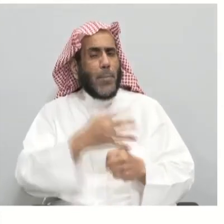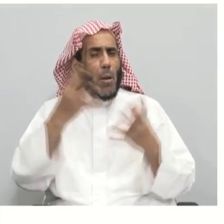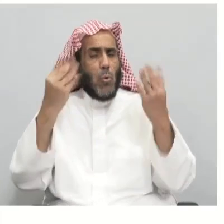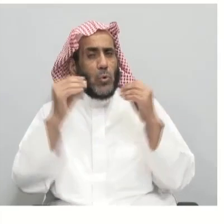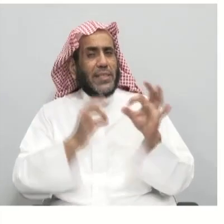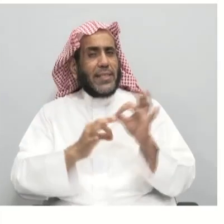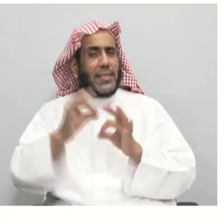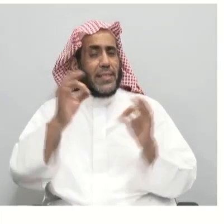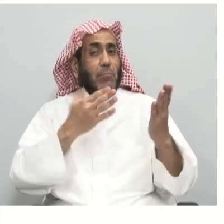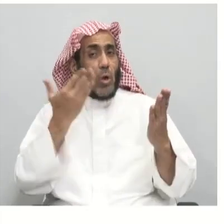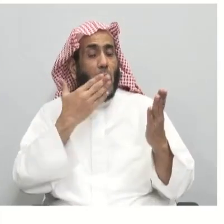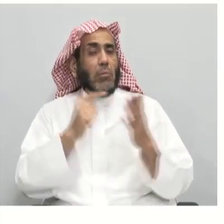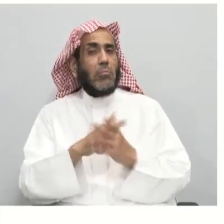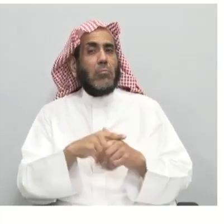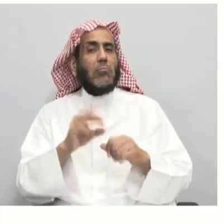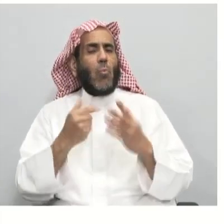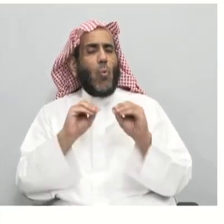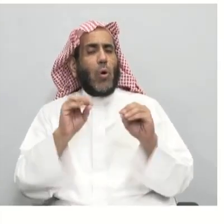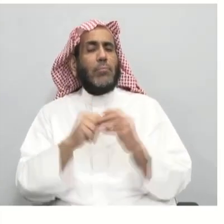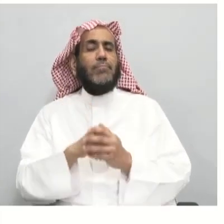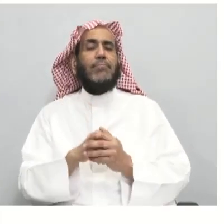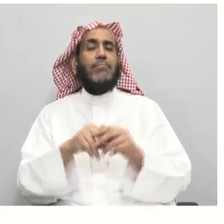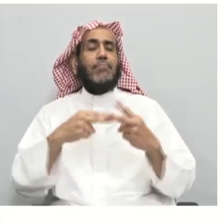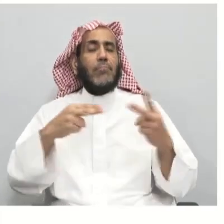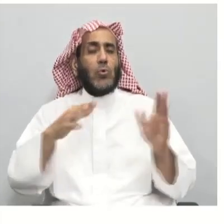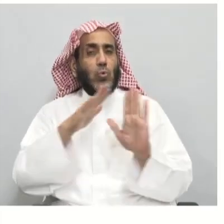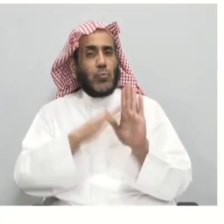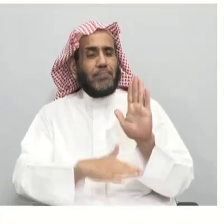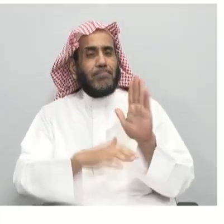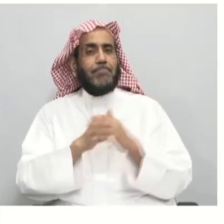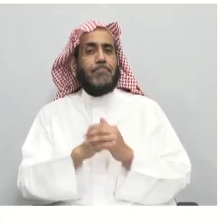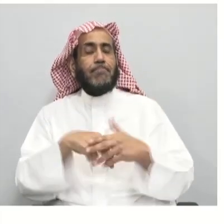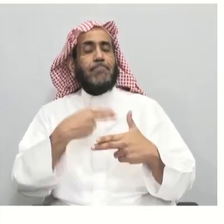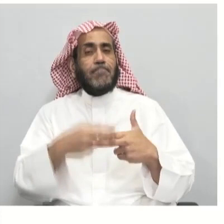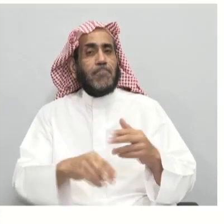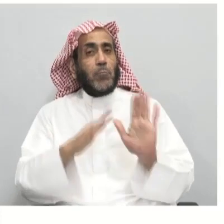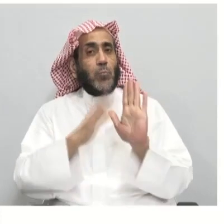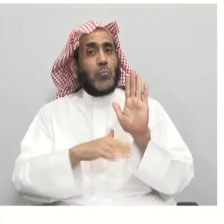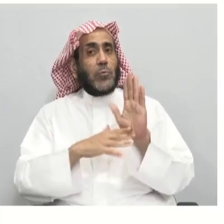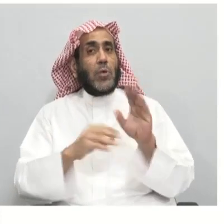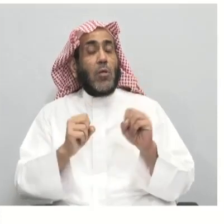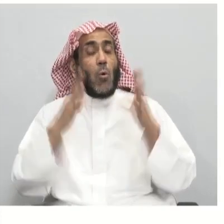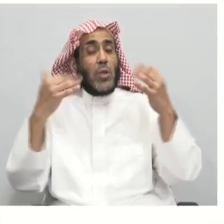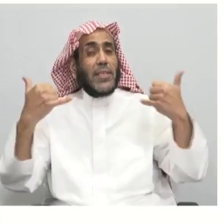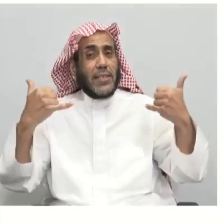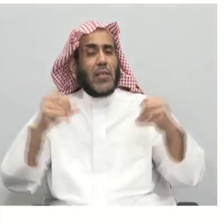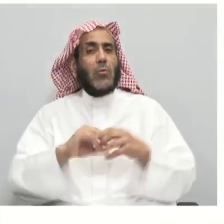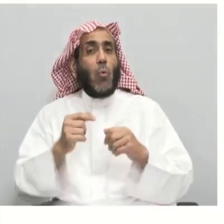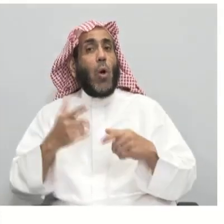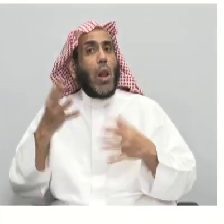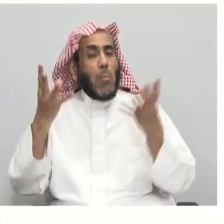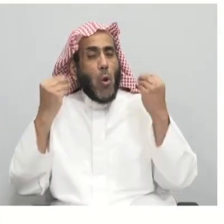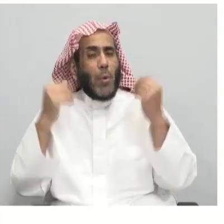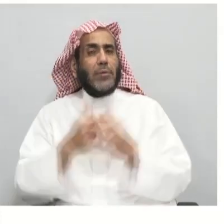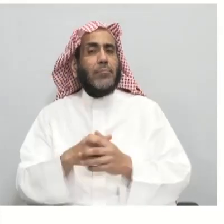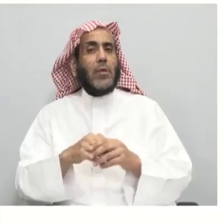استراتيجيه قراءه كان بها العديد من النصوص كذلك نص ثوره الاتصالات والمعلومات